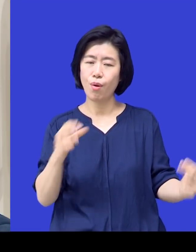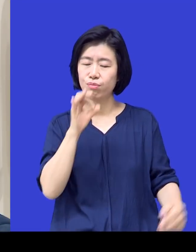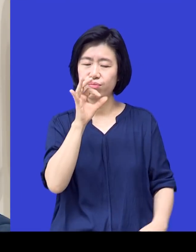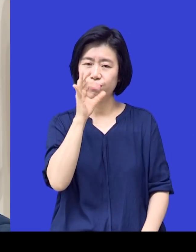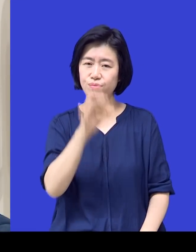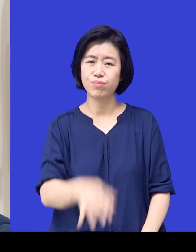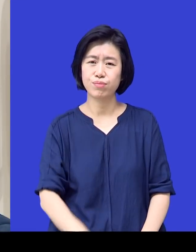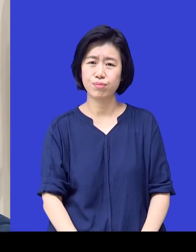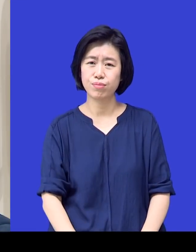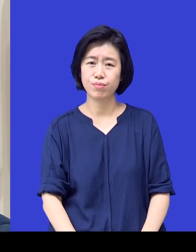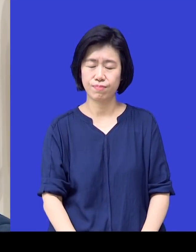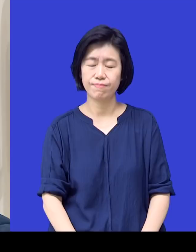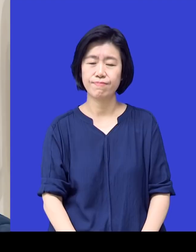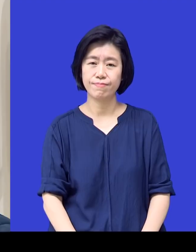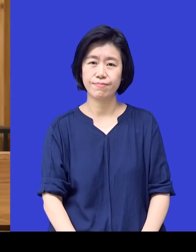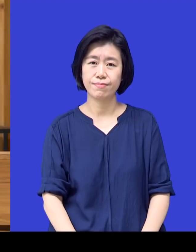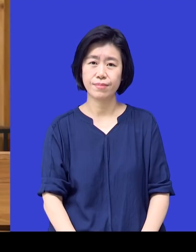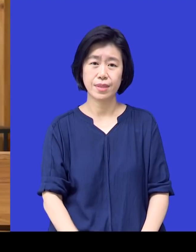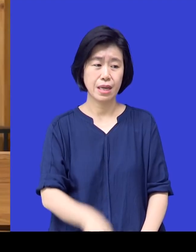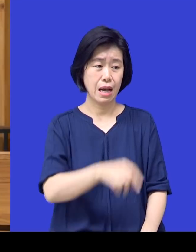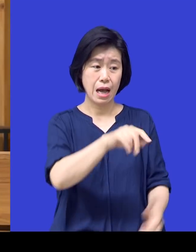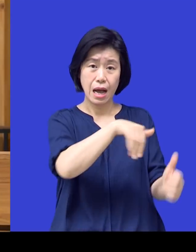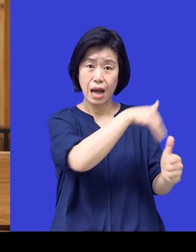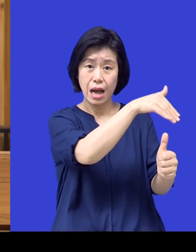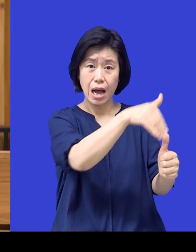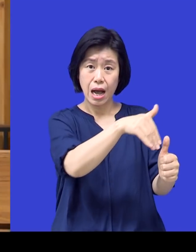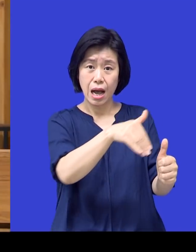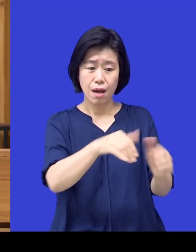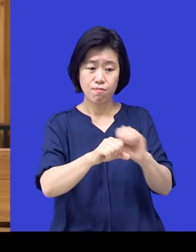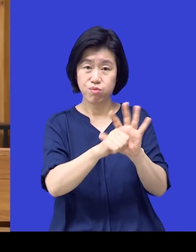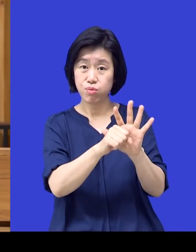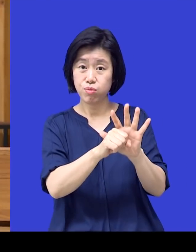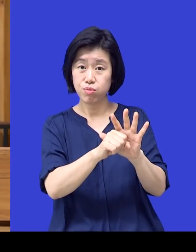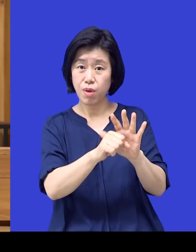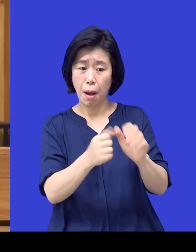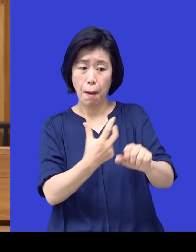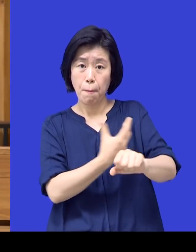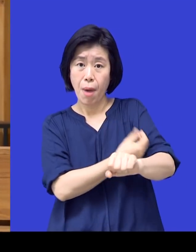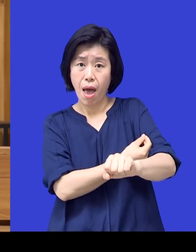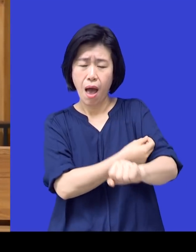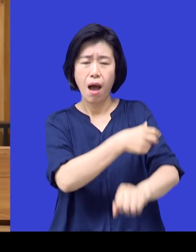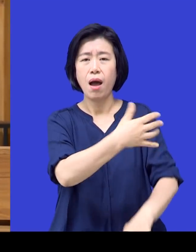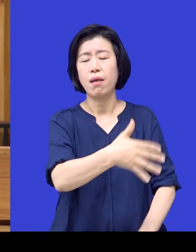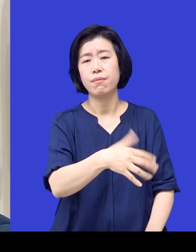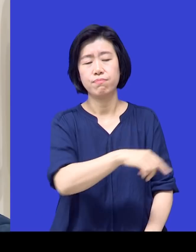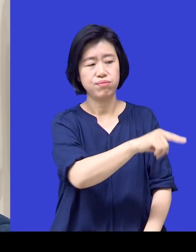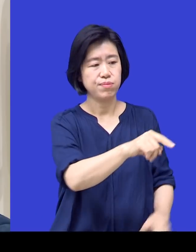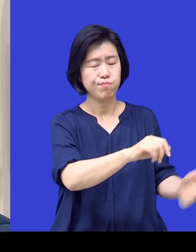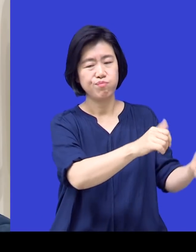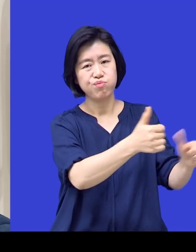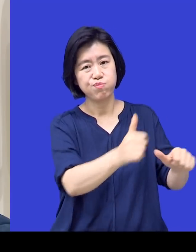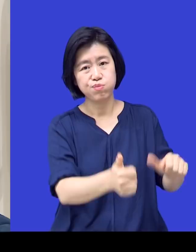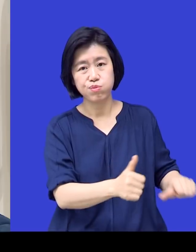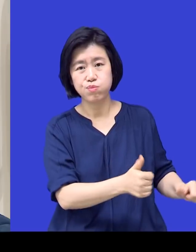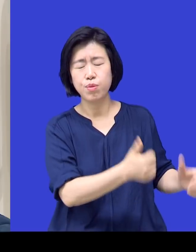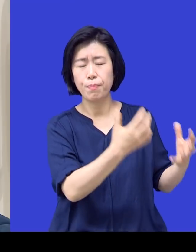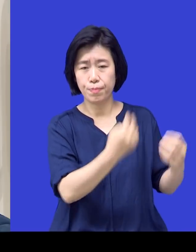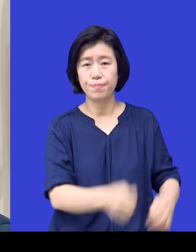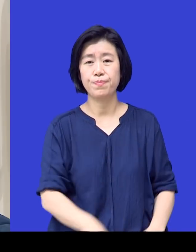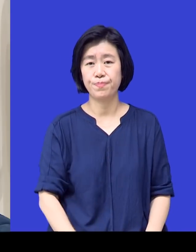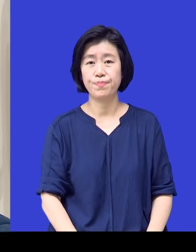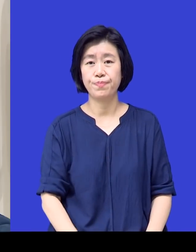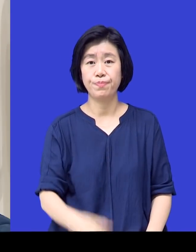막 단임 목사님들이 돌아가시고 수십 명이. 예. 이제는 아이들까지도 이제 죽는. 그리고